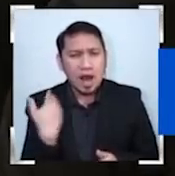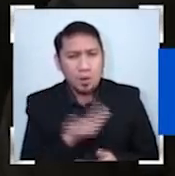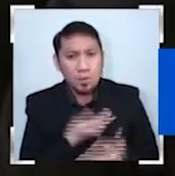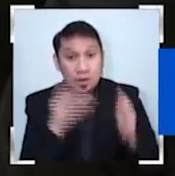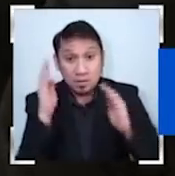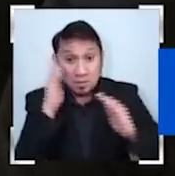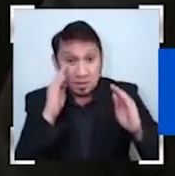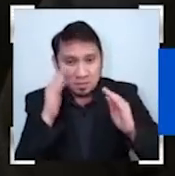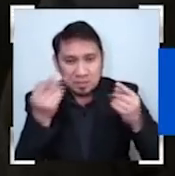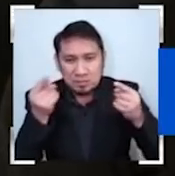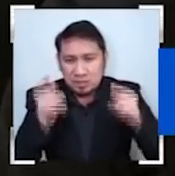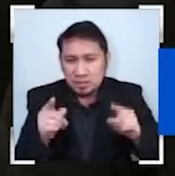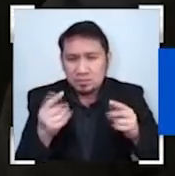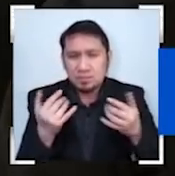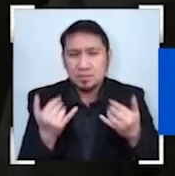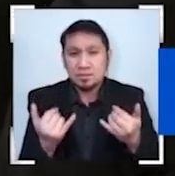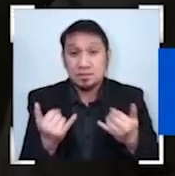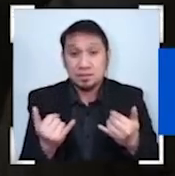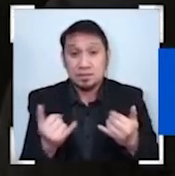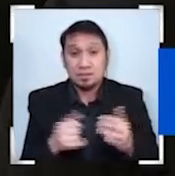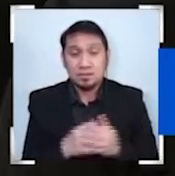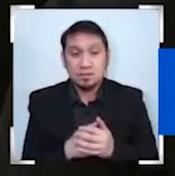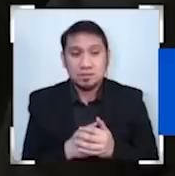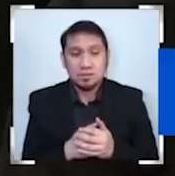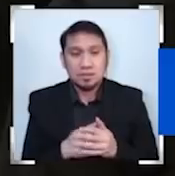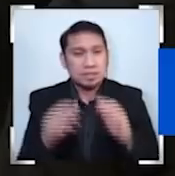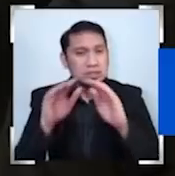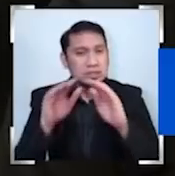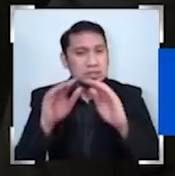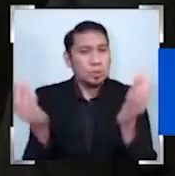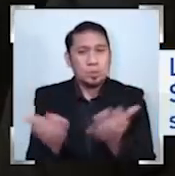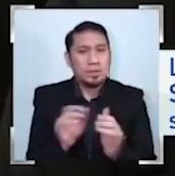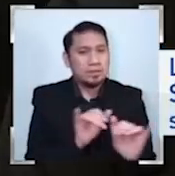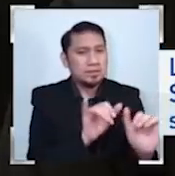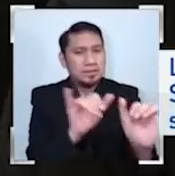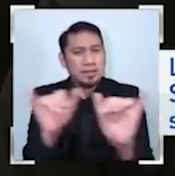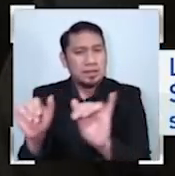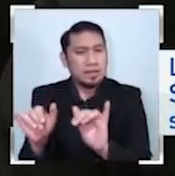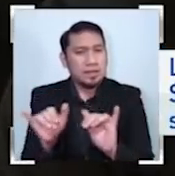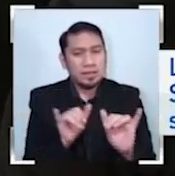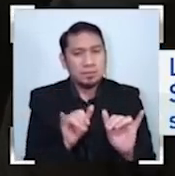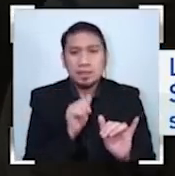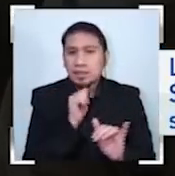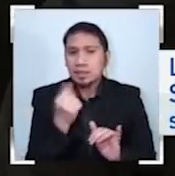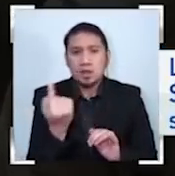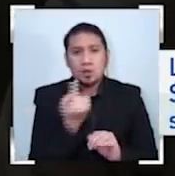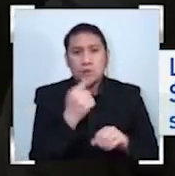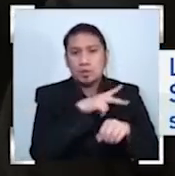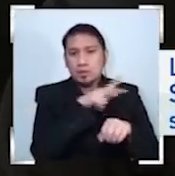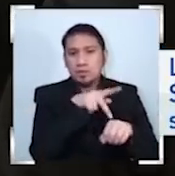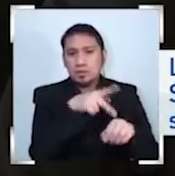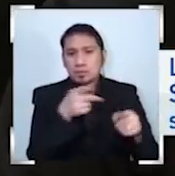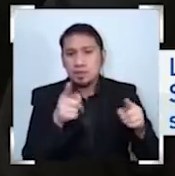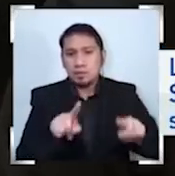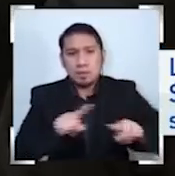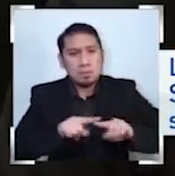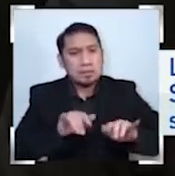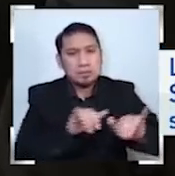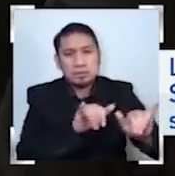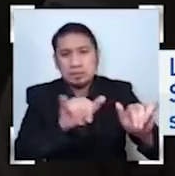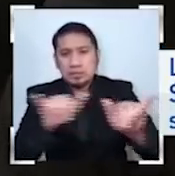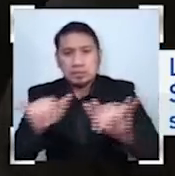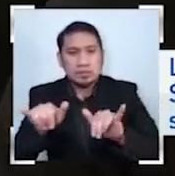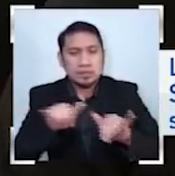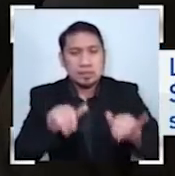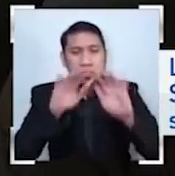is a global problem. Hindi sa Pilipinas lang nangyayari ito. Nagkakaroon tayo ng